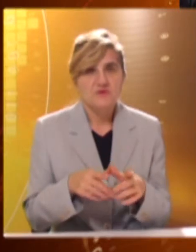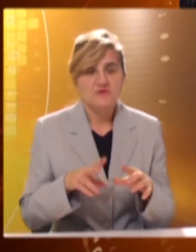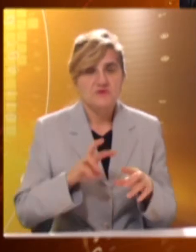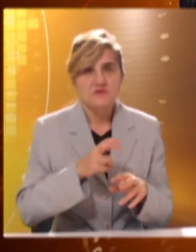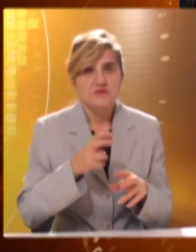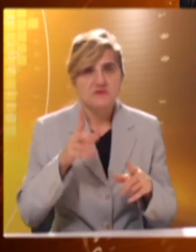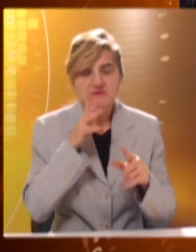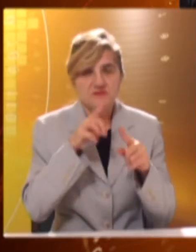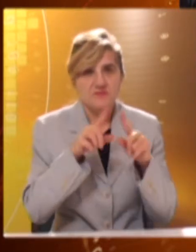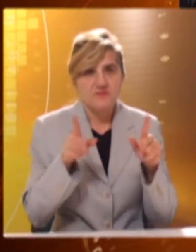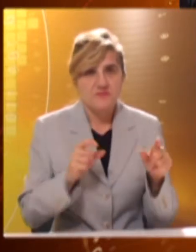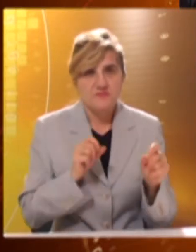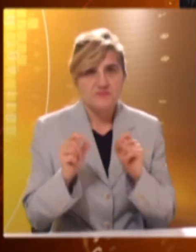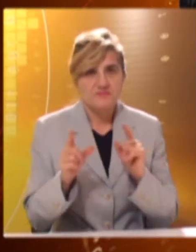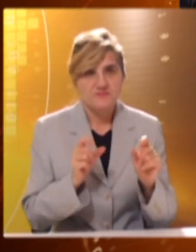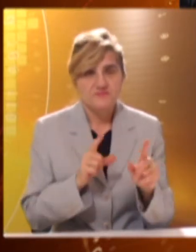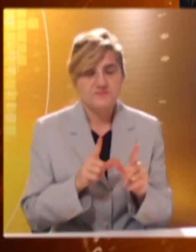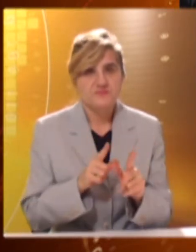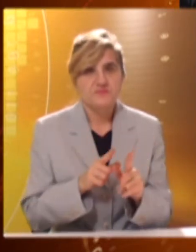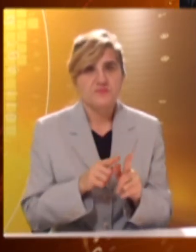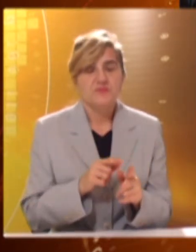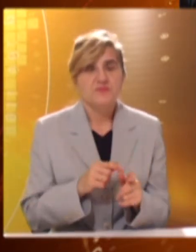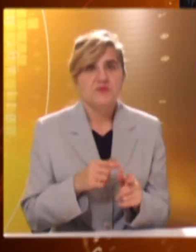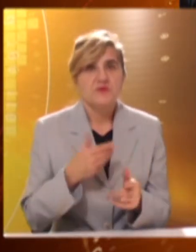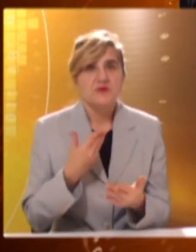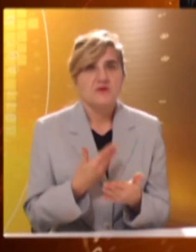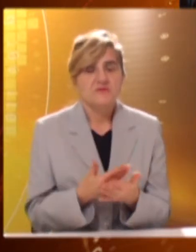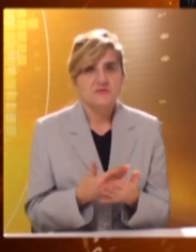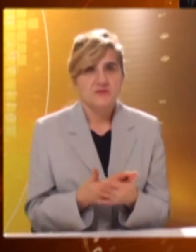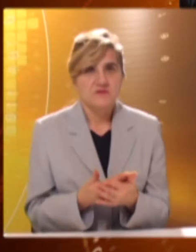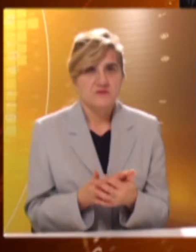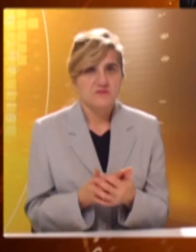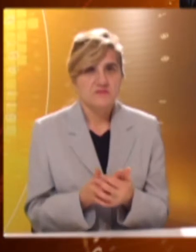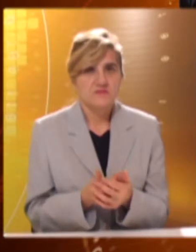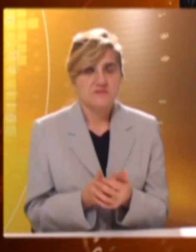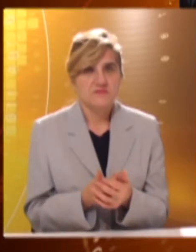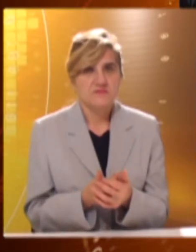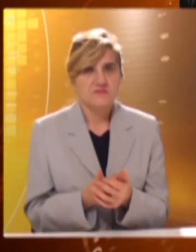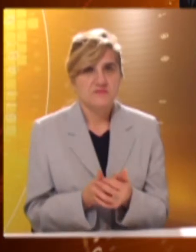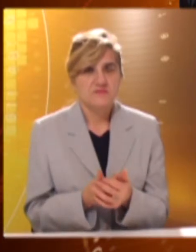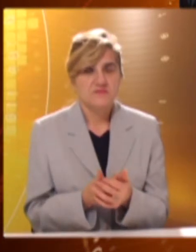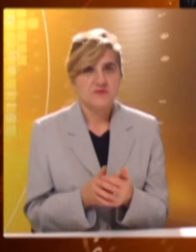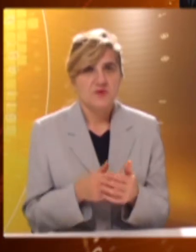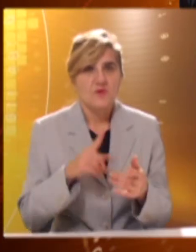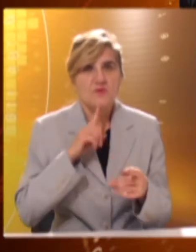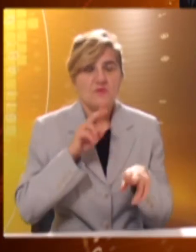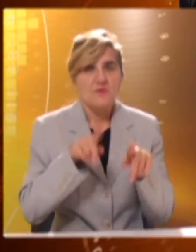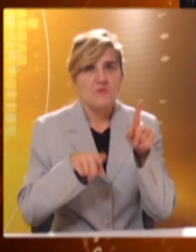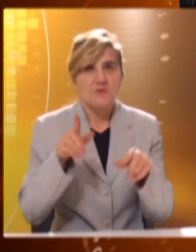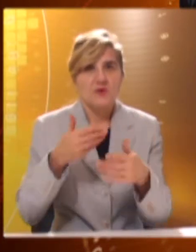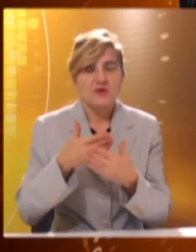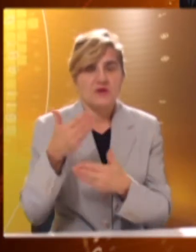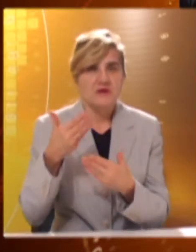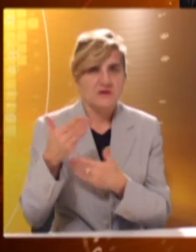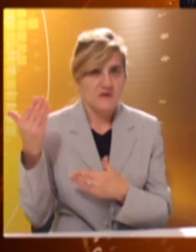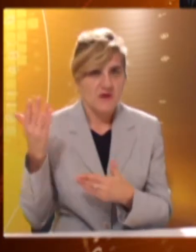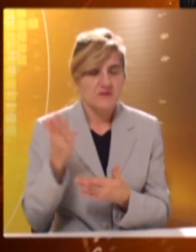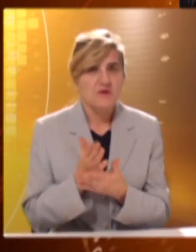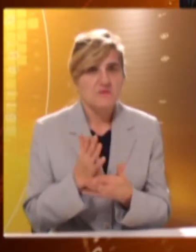tih sredstava, ali na svaki mogući drugi način, znate, rešiti neki grad koji je veći od